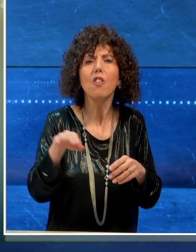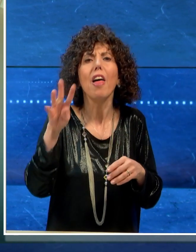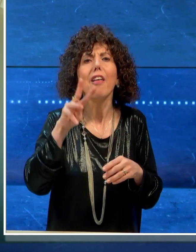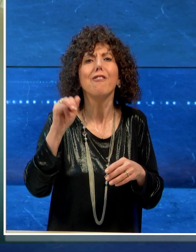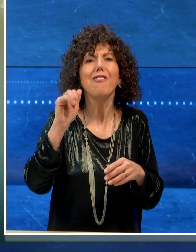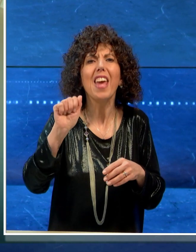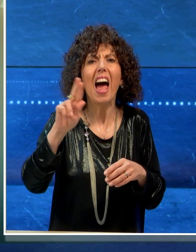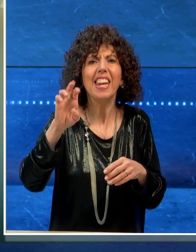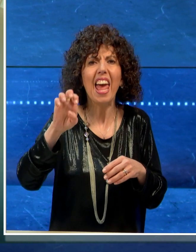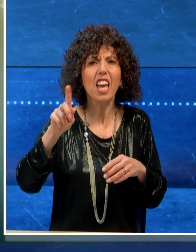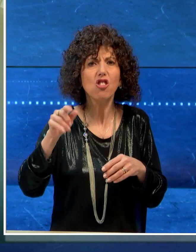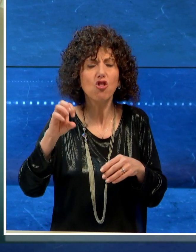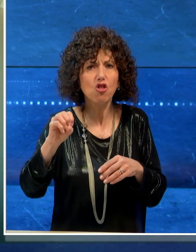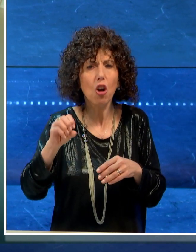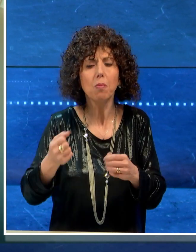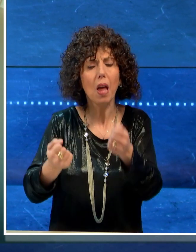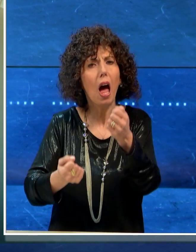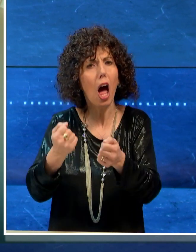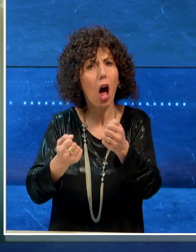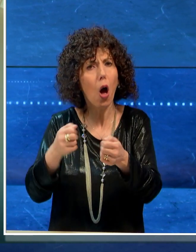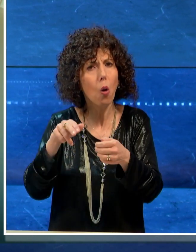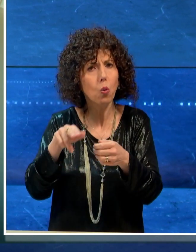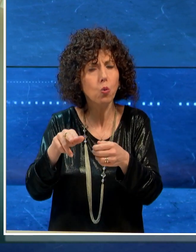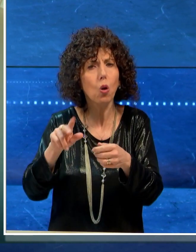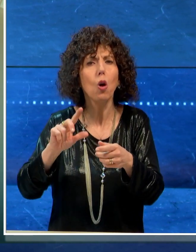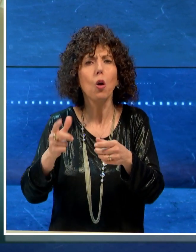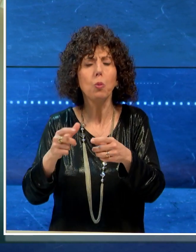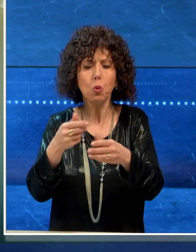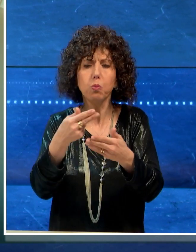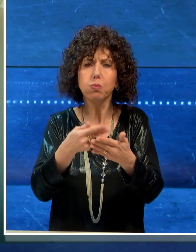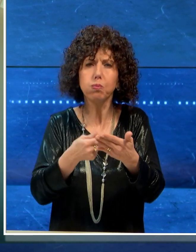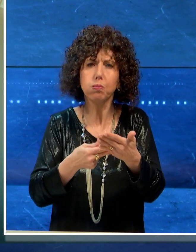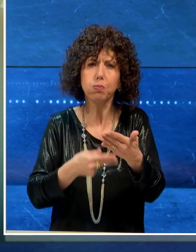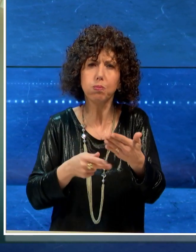Reggio un'autovettura e diversi rapporti